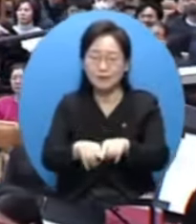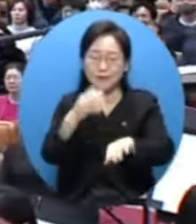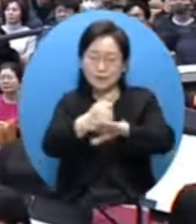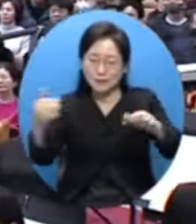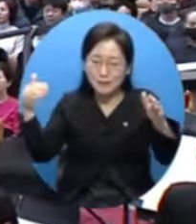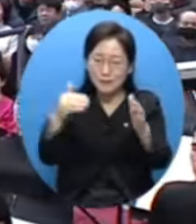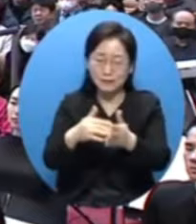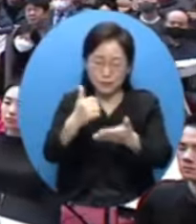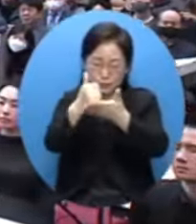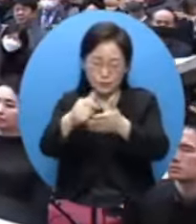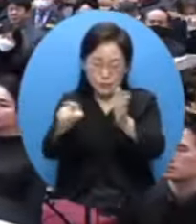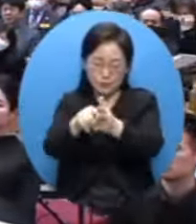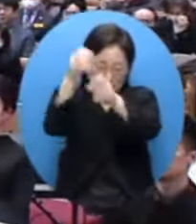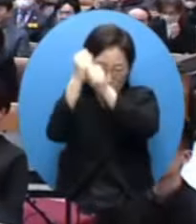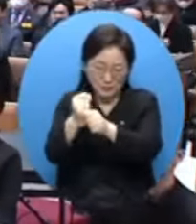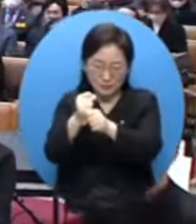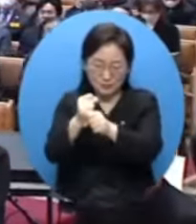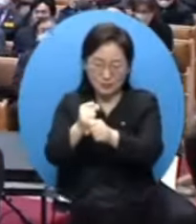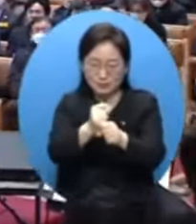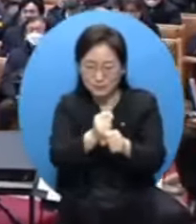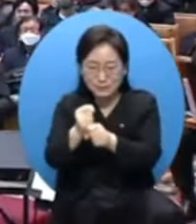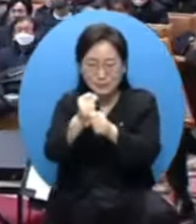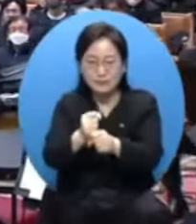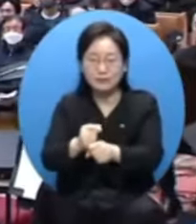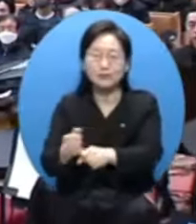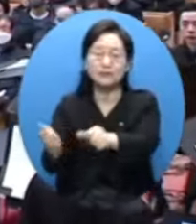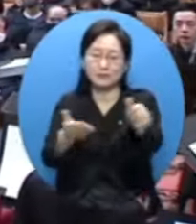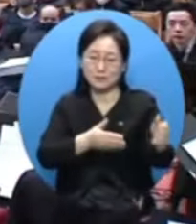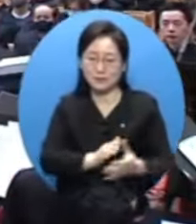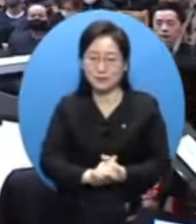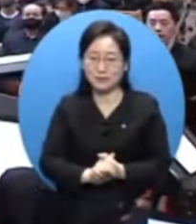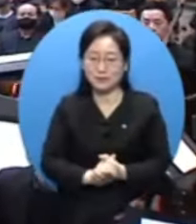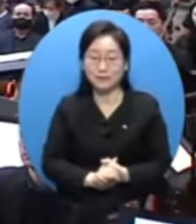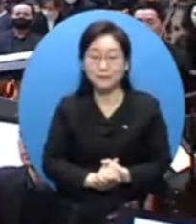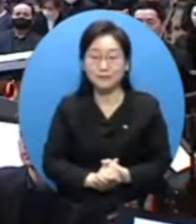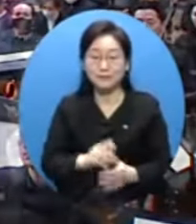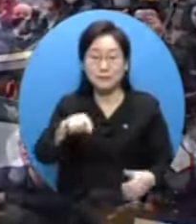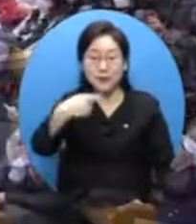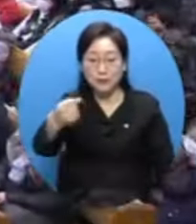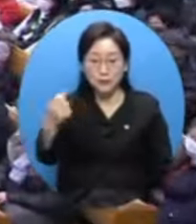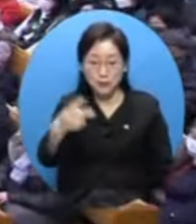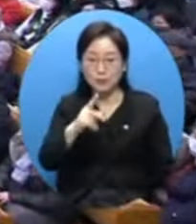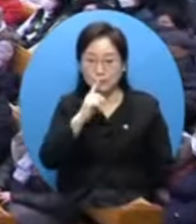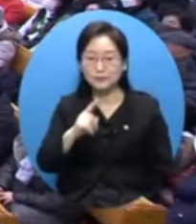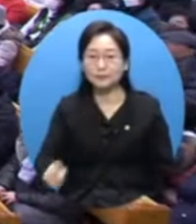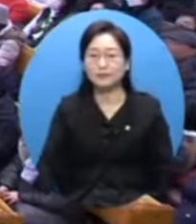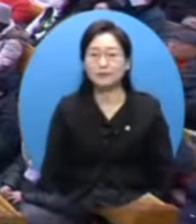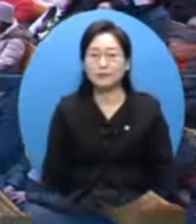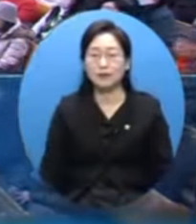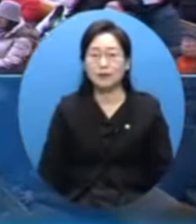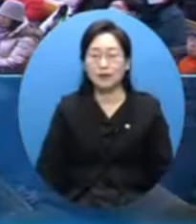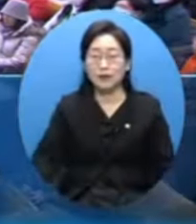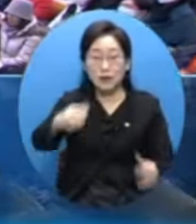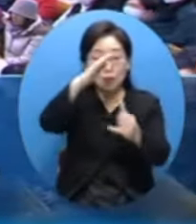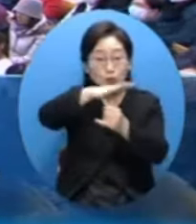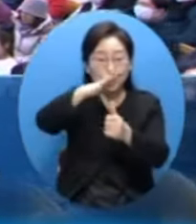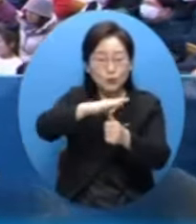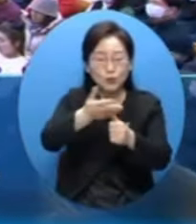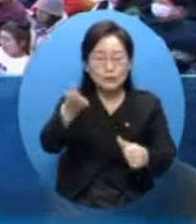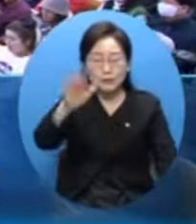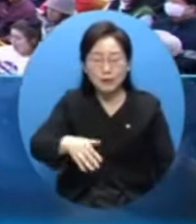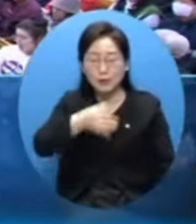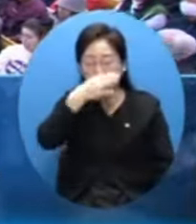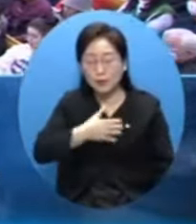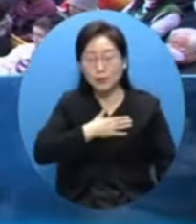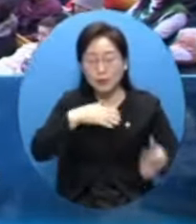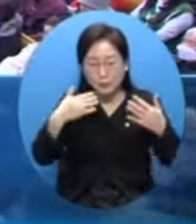끝까지 주님만 믿고 의지하고 나가는 여러분 모두가 되기를 바랍니다. 그 뒤에 이와 같은 말씀이 이어져 있습니다. 소년이라도 피곤하며